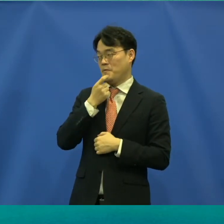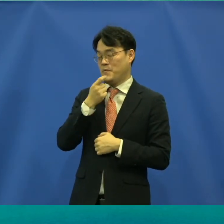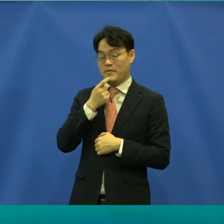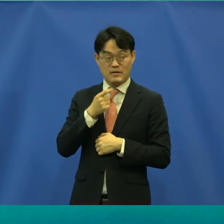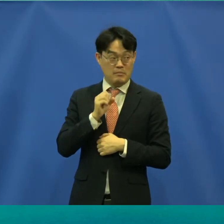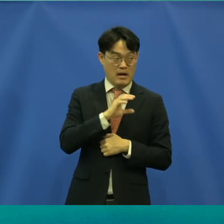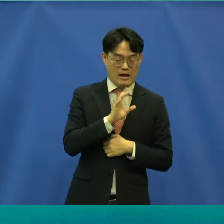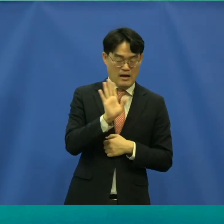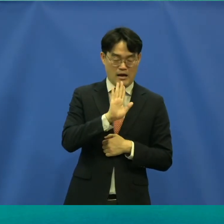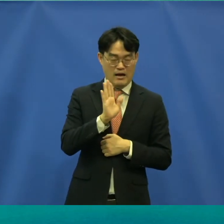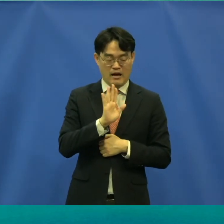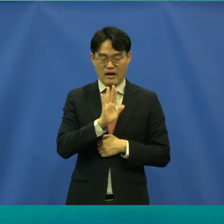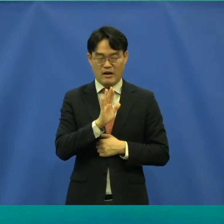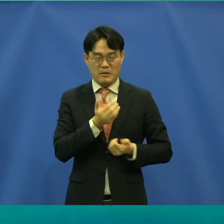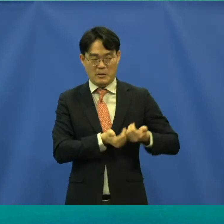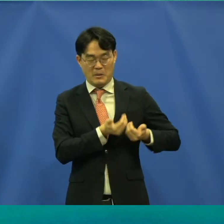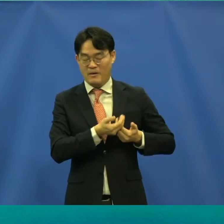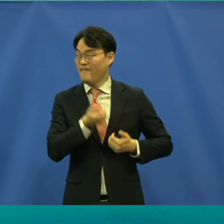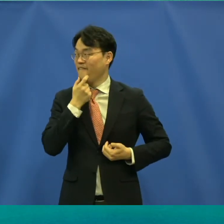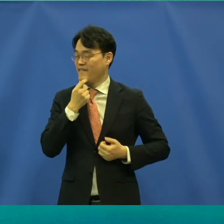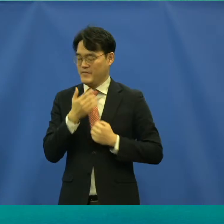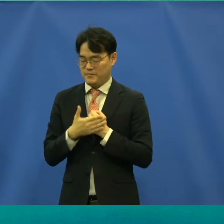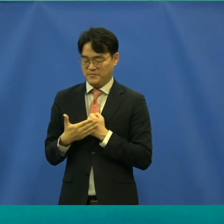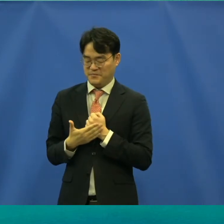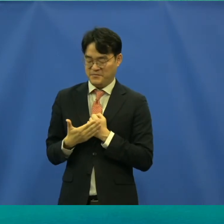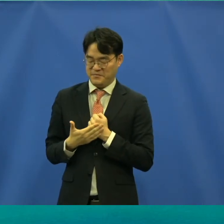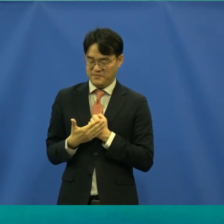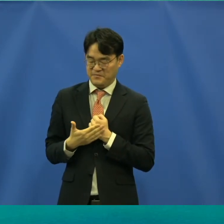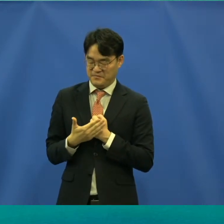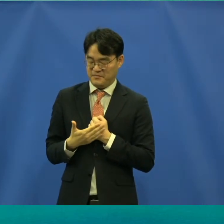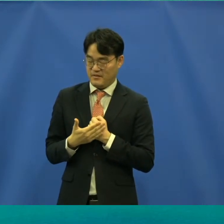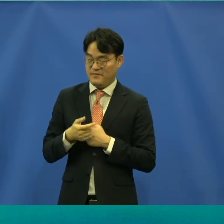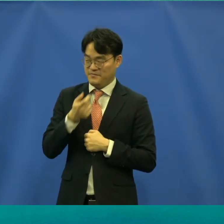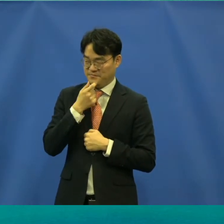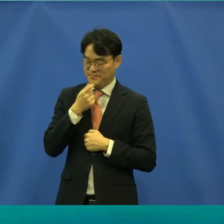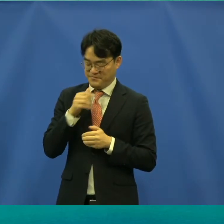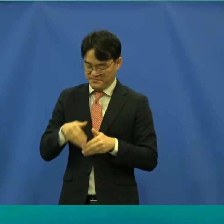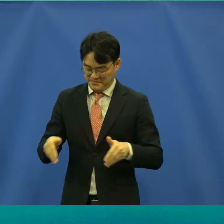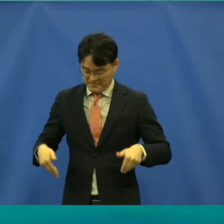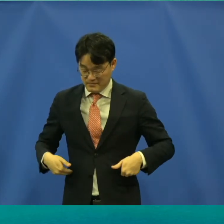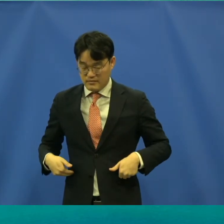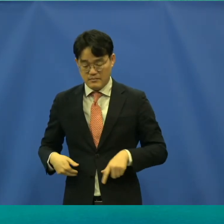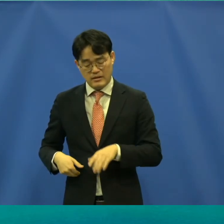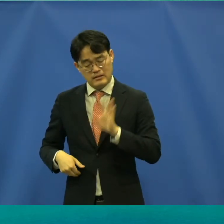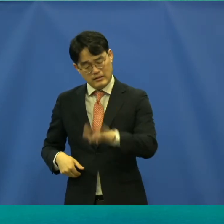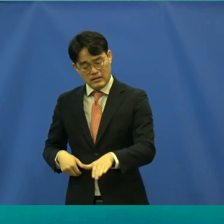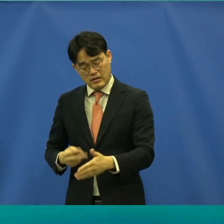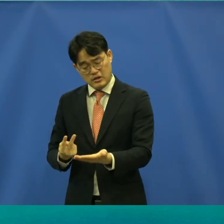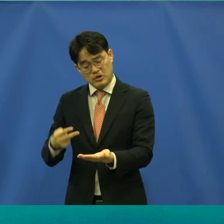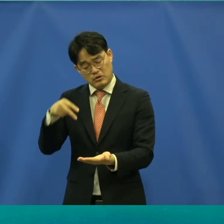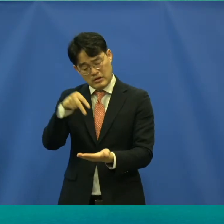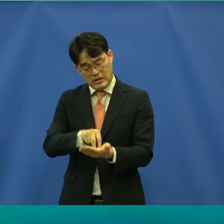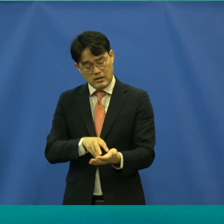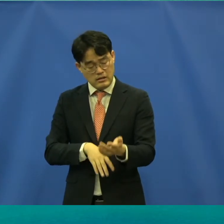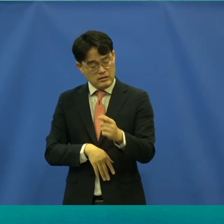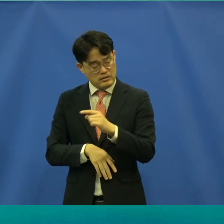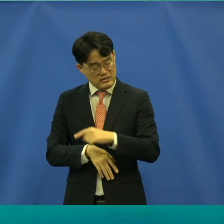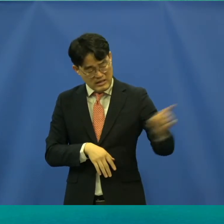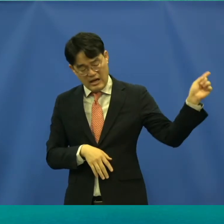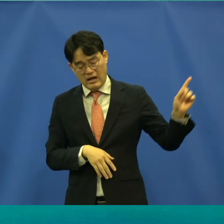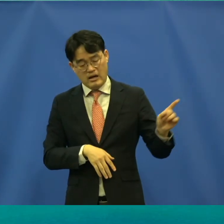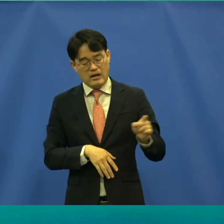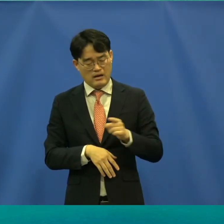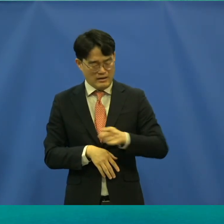지금 요나서 지금 빨리 진도가 나가고 싶어 죽겠는데 오늘 하여튼 1절 가지고 해야 되기 때문에